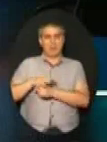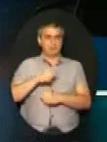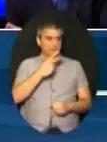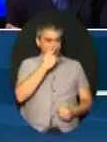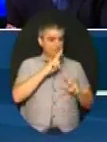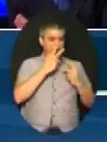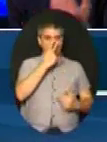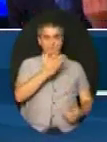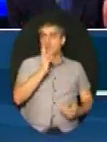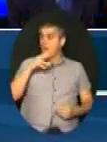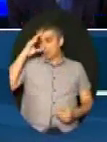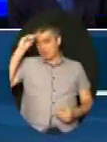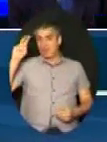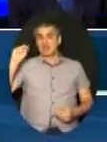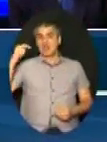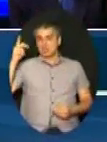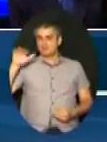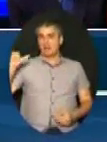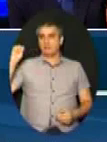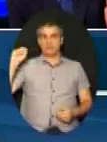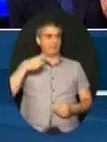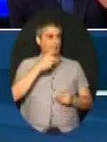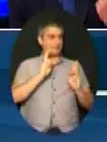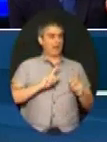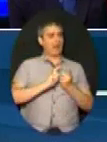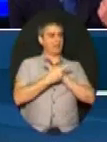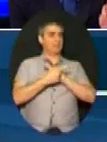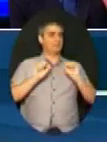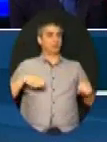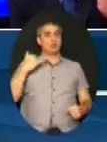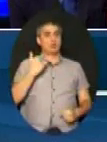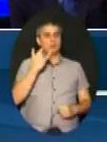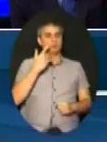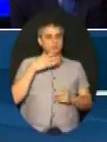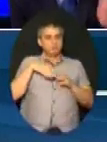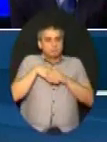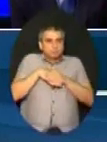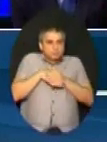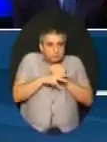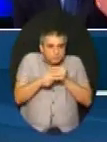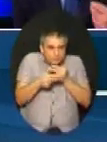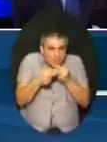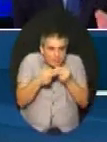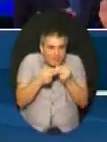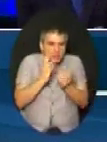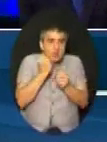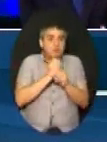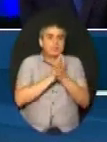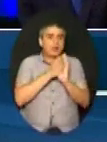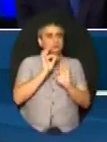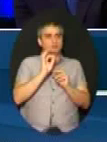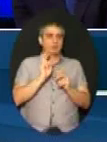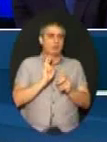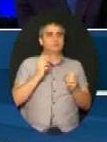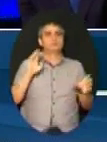עכשיו ואומר, אתם אלטרנטיבה שלטונית שכל פעם מתחפרת ומתקרבת ועושה הכל כדי